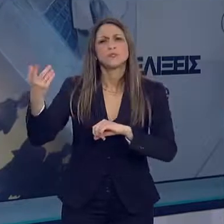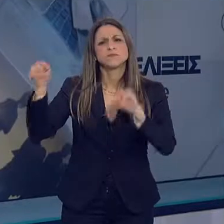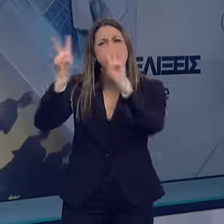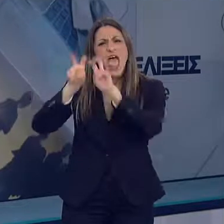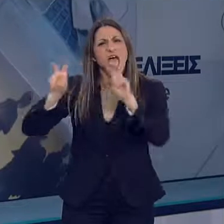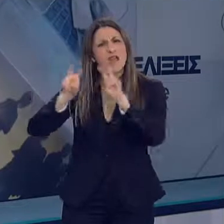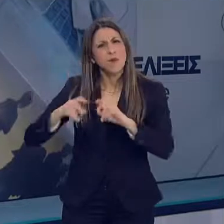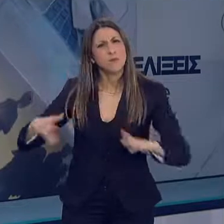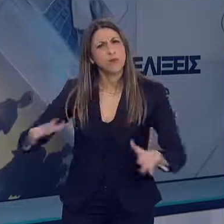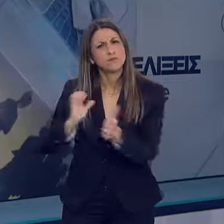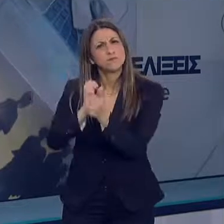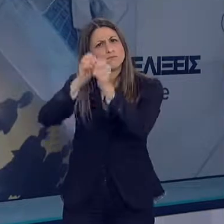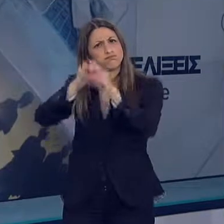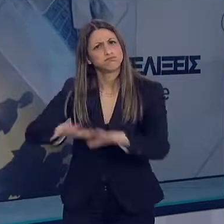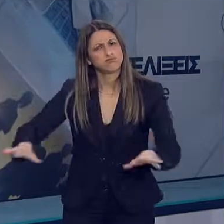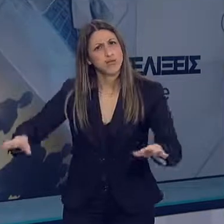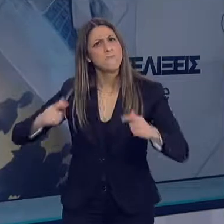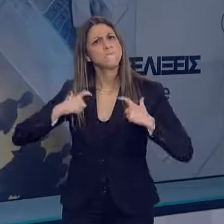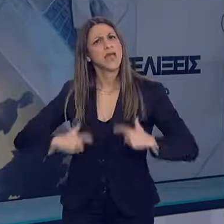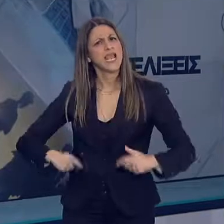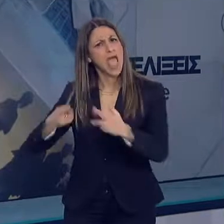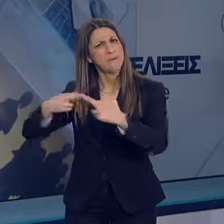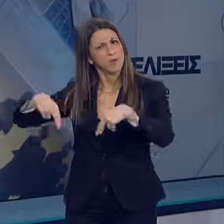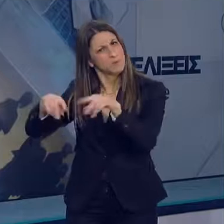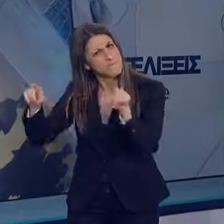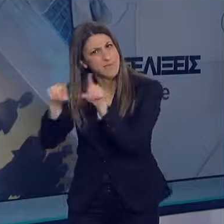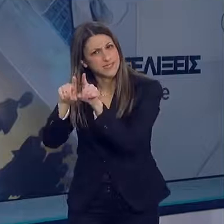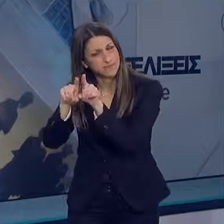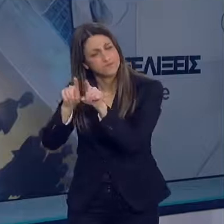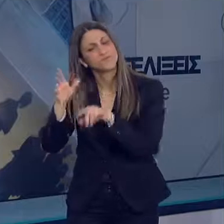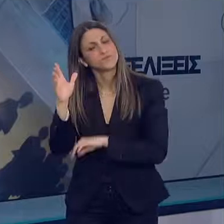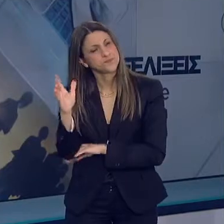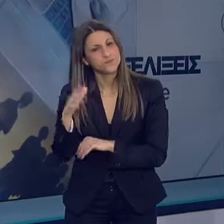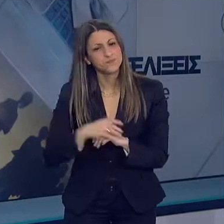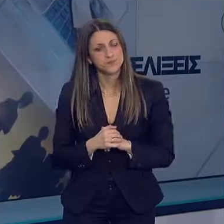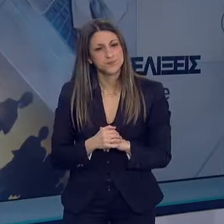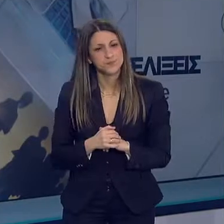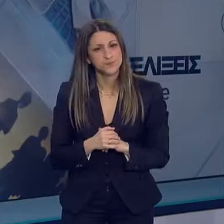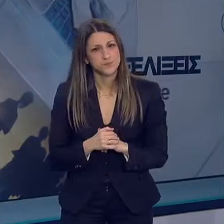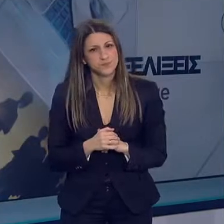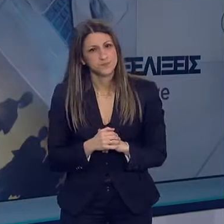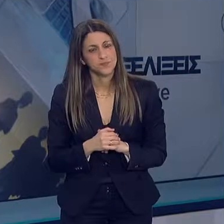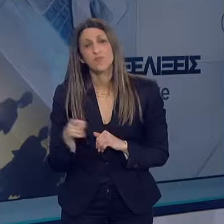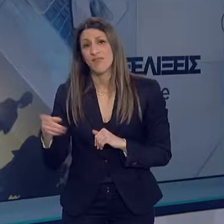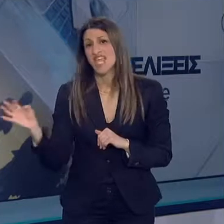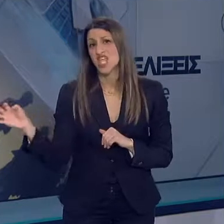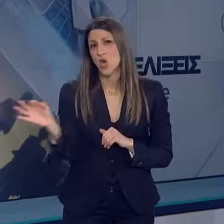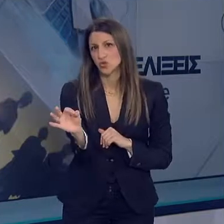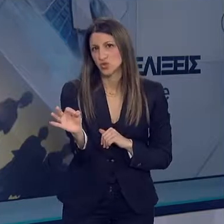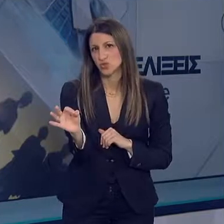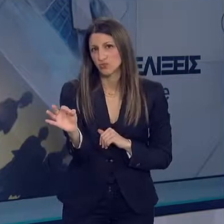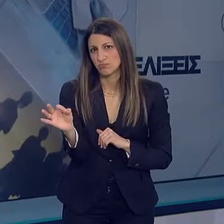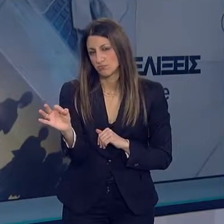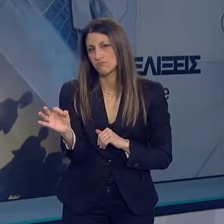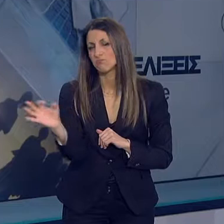πρώτες εργασίες με κάποια από τα μέλη της Επιτροπής ότι δεν πρόκειται για έναν ιό με βάση τα επιστημονικά